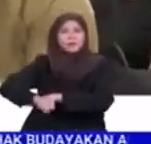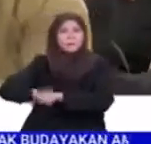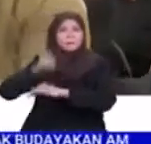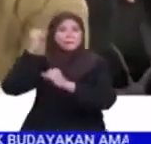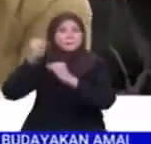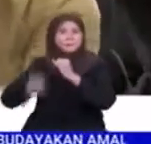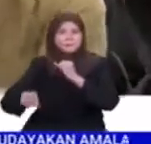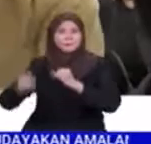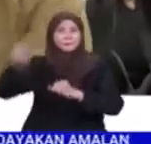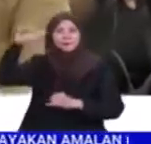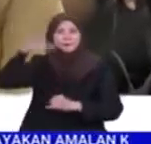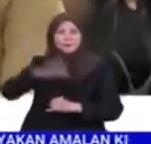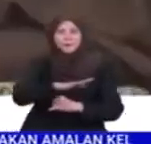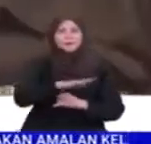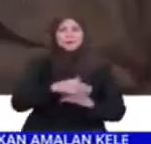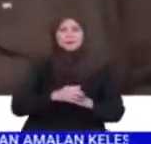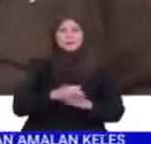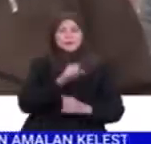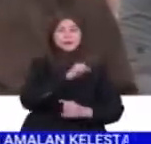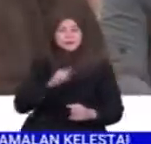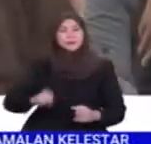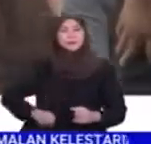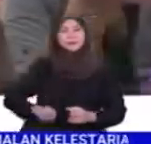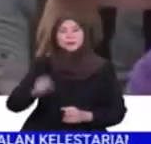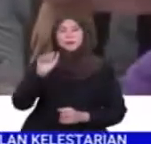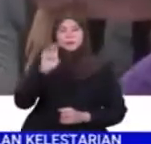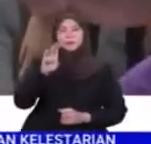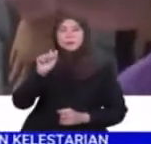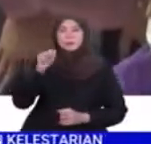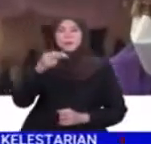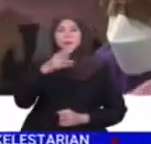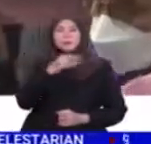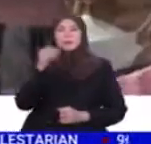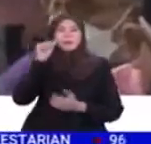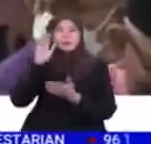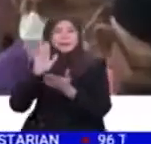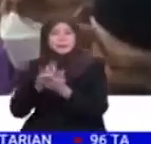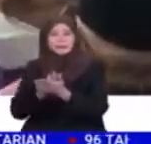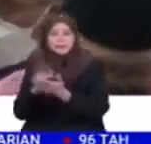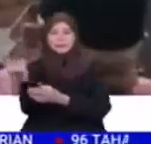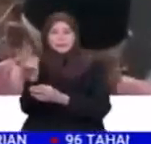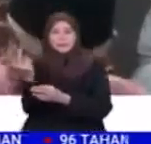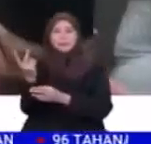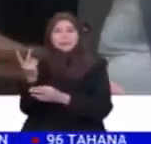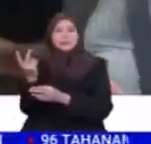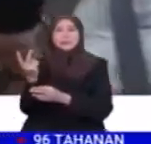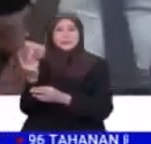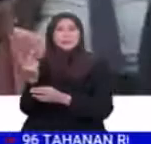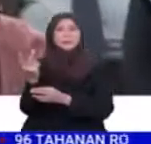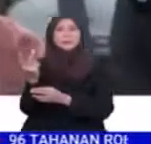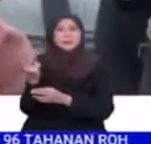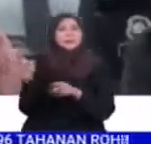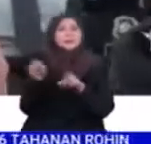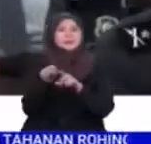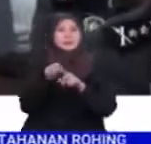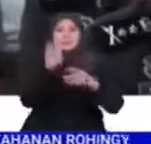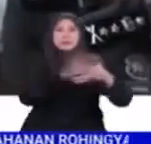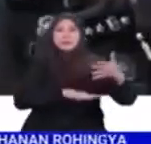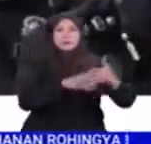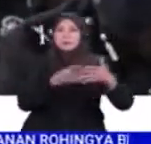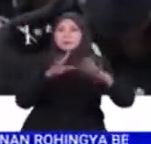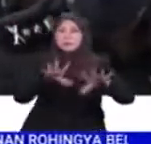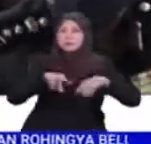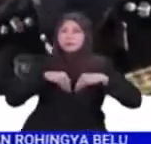Ramadhan Al Sutan Abdullah dan Raja Permaisuri Agung Tengku Hajah Azizah Aminah Maimunah iskandaria juga dijadwalkan